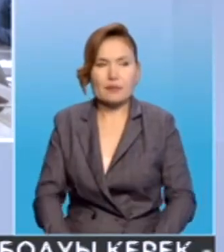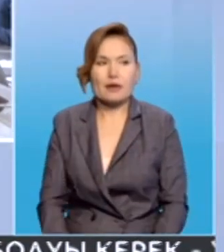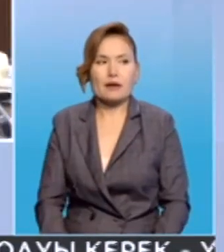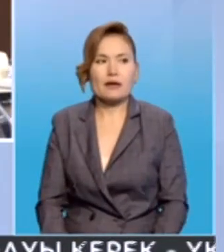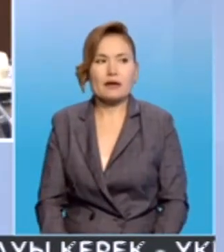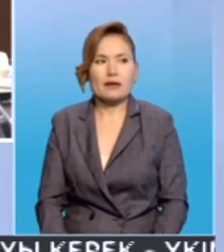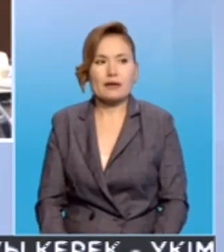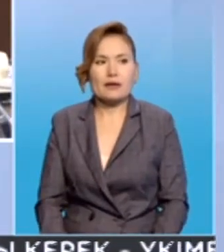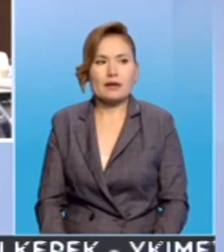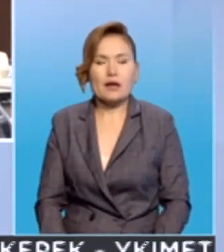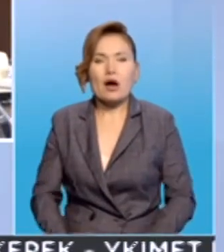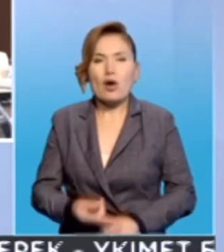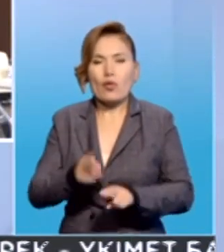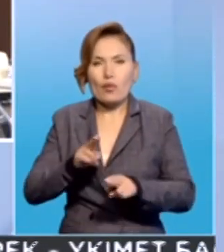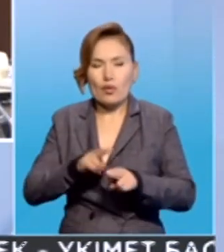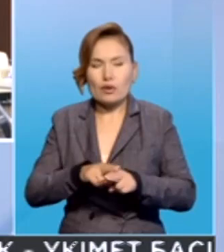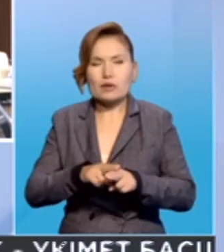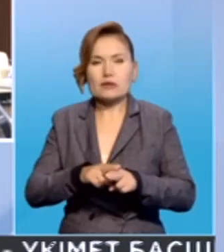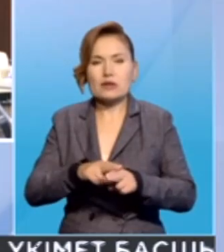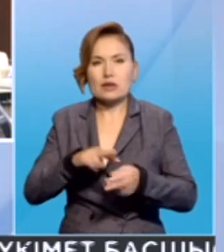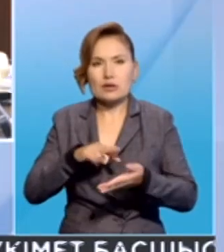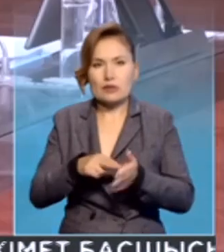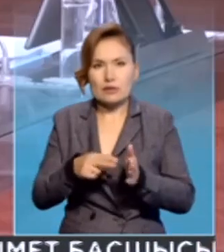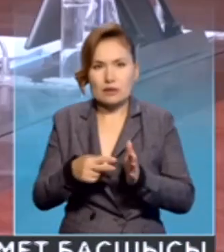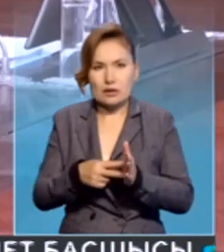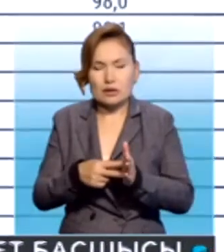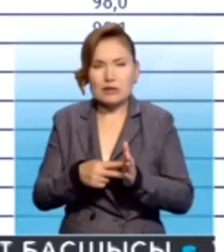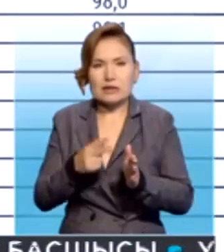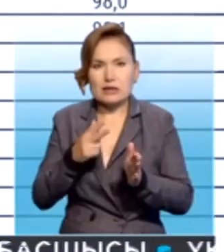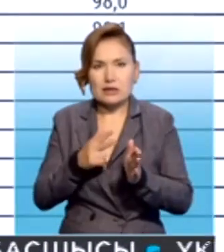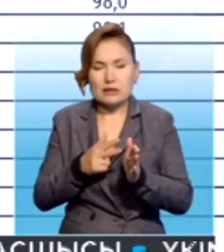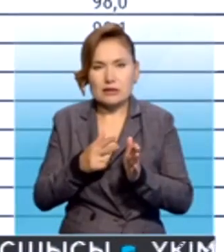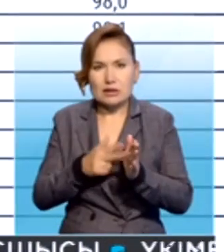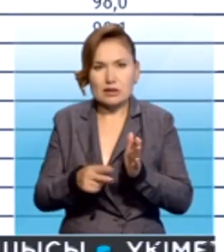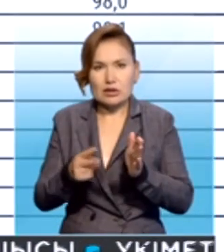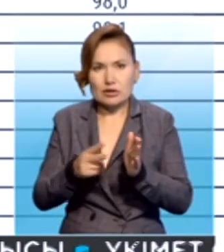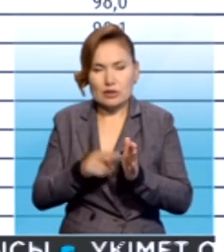Бұл жылдық жоспардың 87.